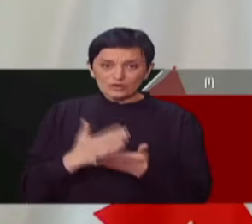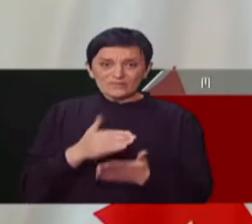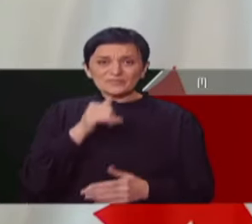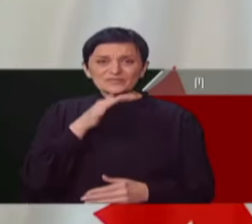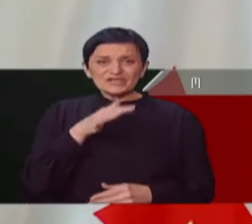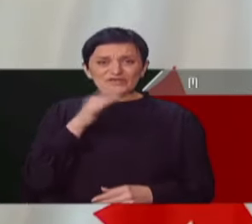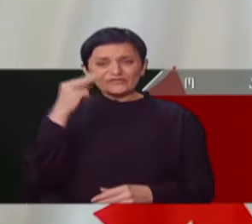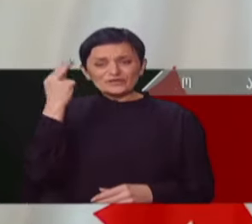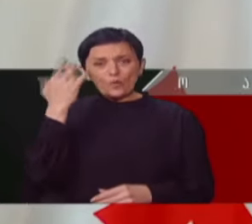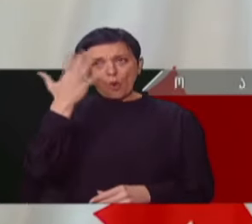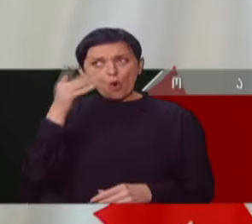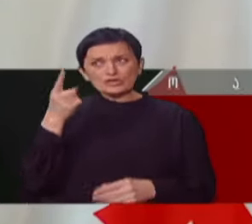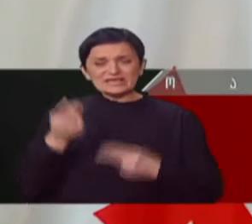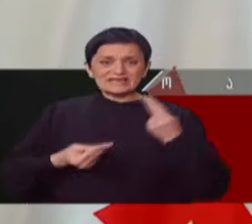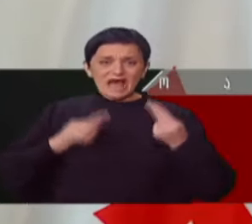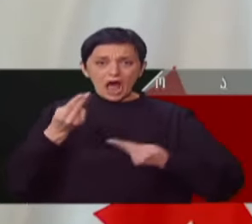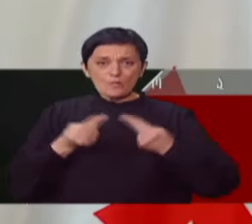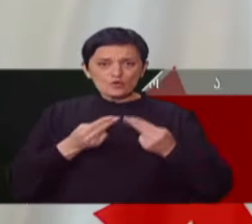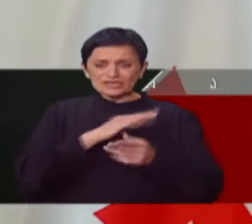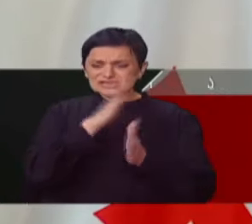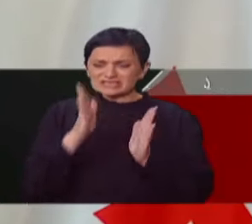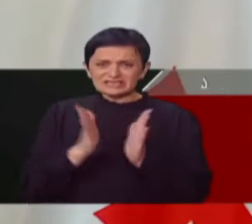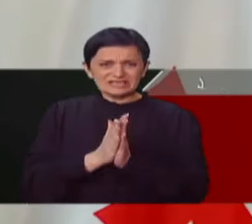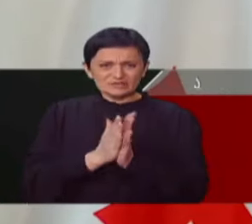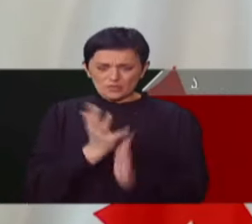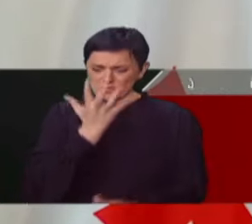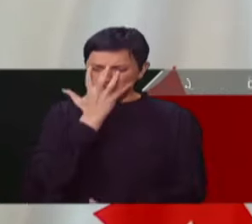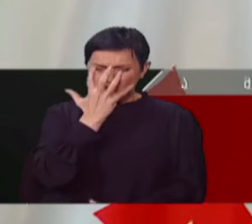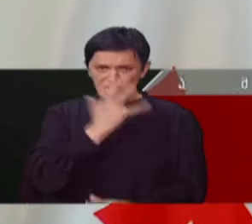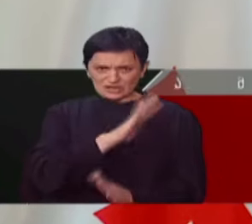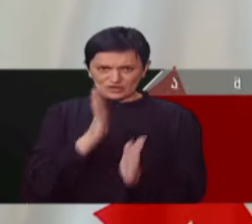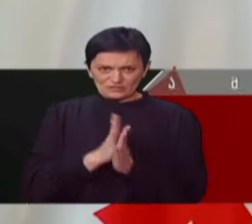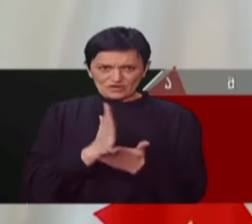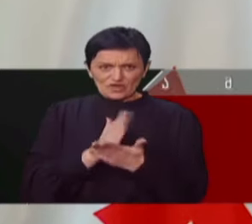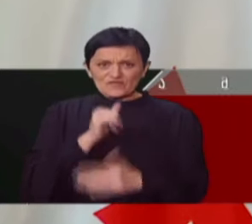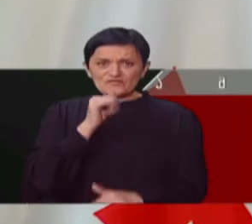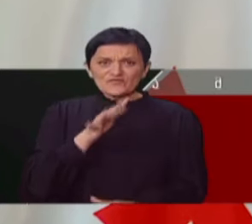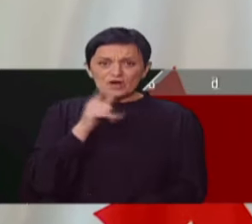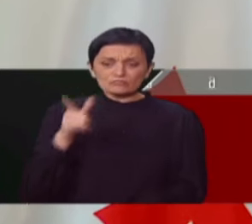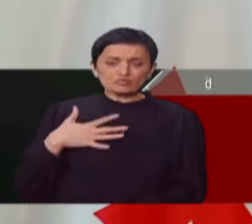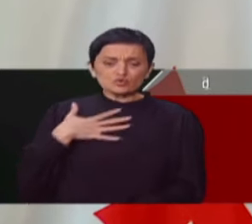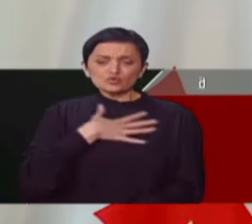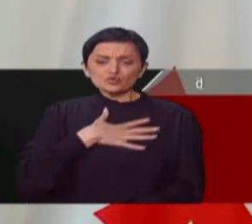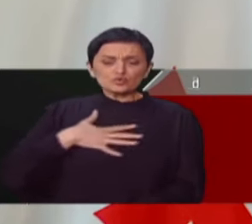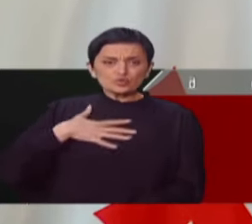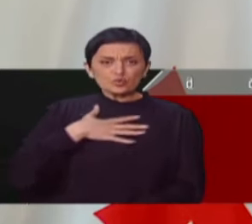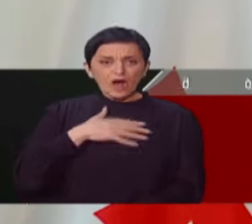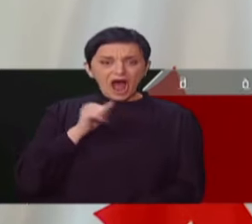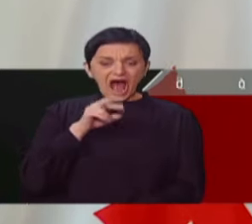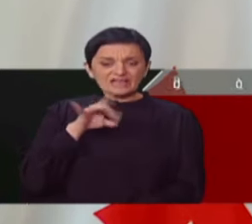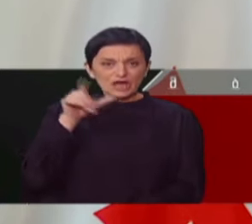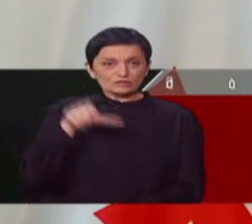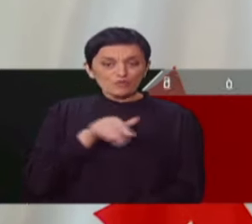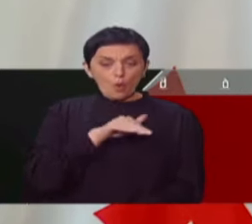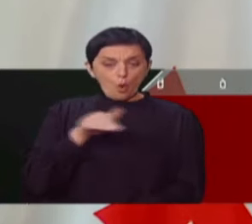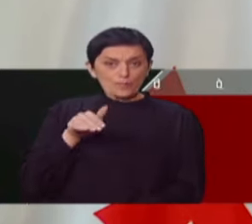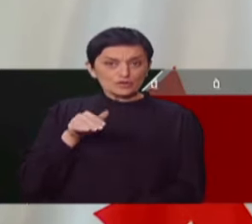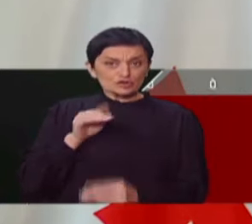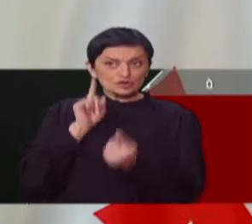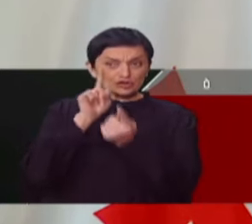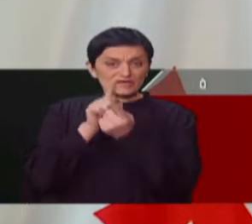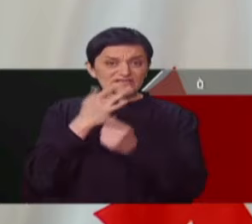тамашобс оцнеба да сиямдулеши ро абсолютно парисеблоба эс квалапей ро титкос сухан ро адеишвили рагаца официалур шехотребзе